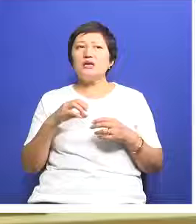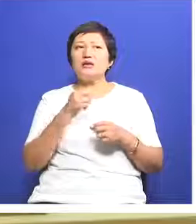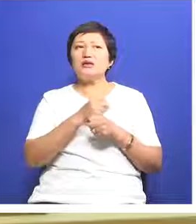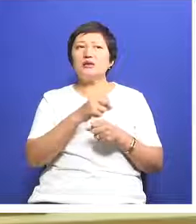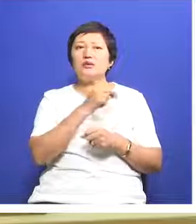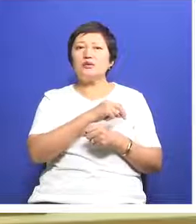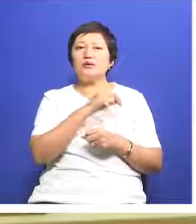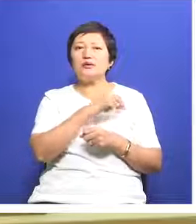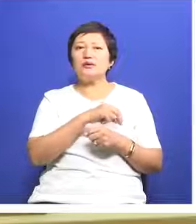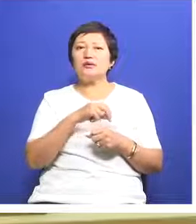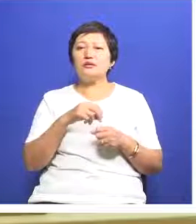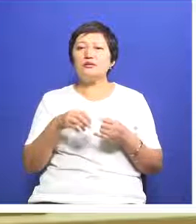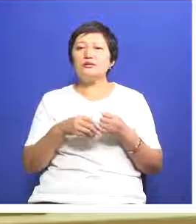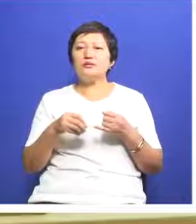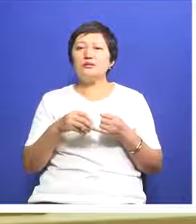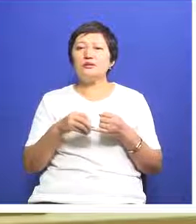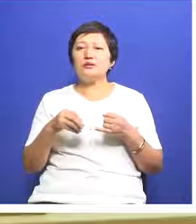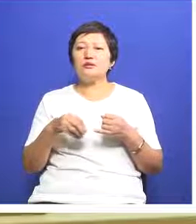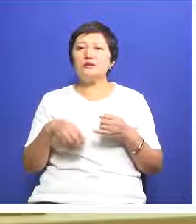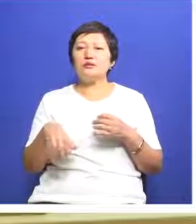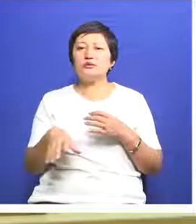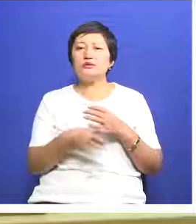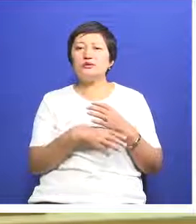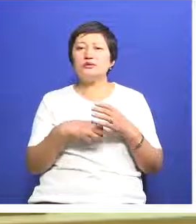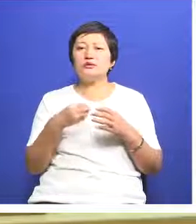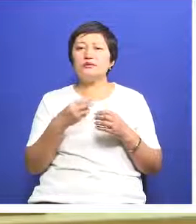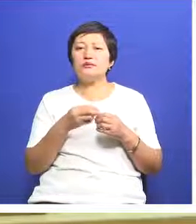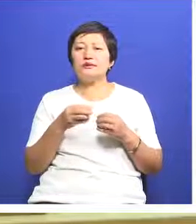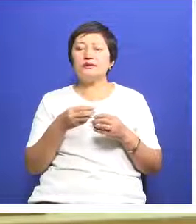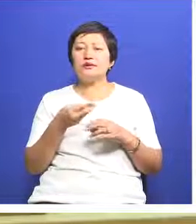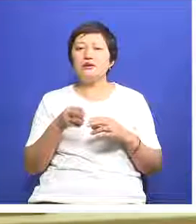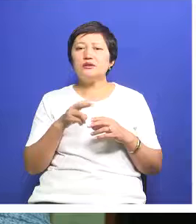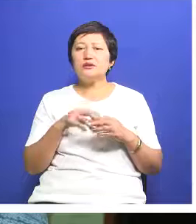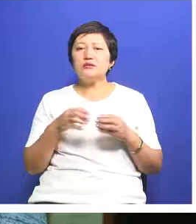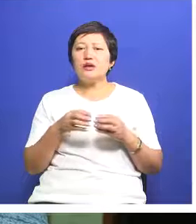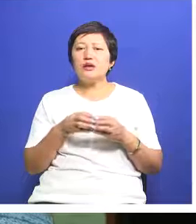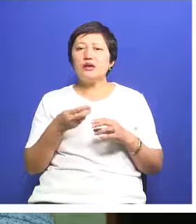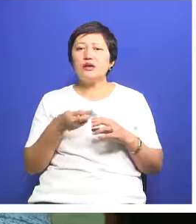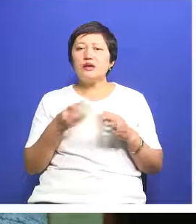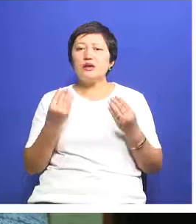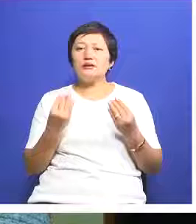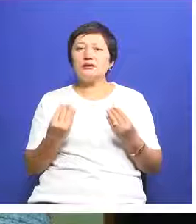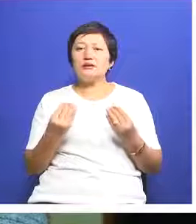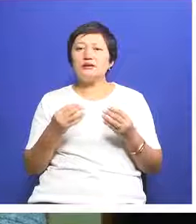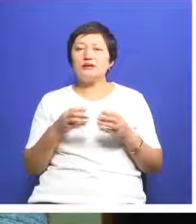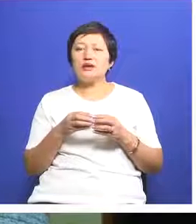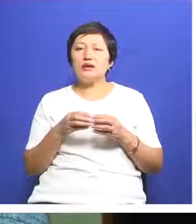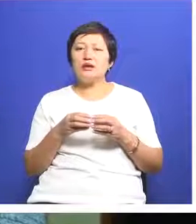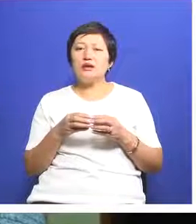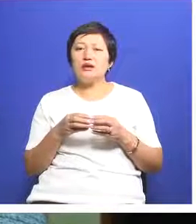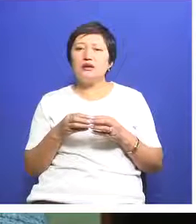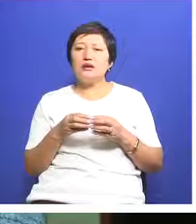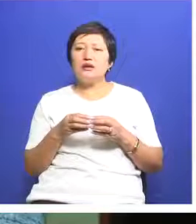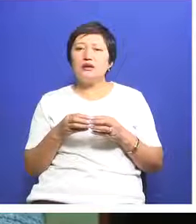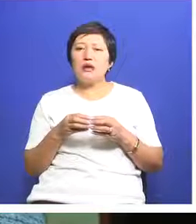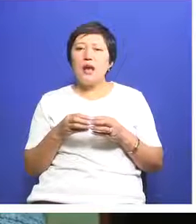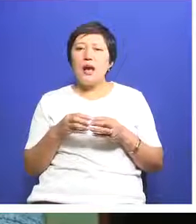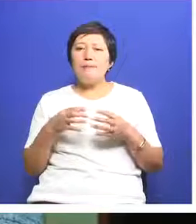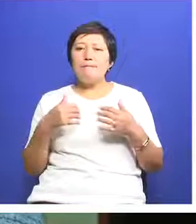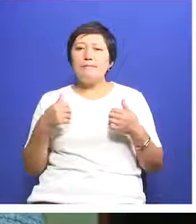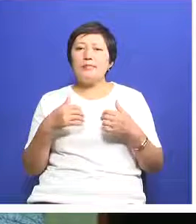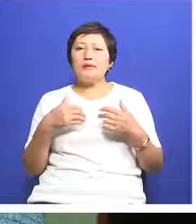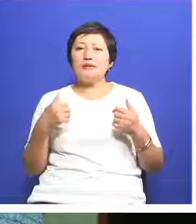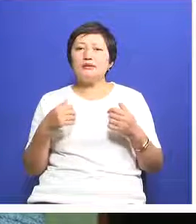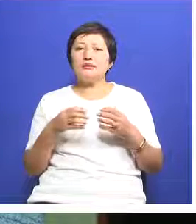егіп, өздері жиып алады. Оның бәрін жиылып алынған. Қазіргі таңға мал